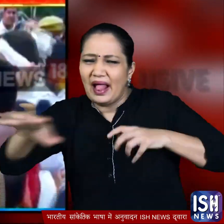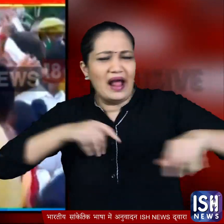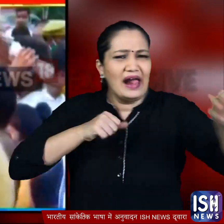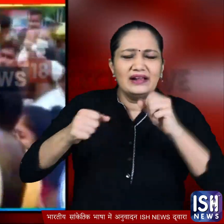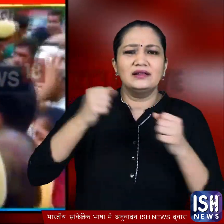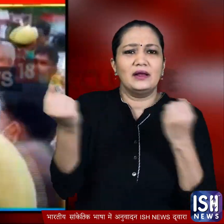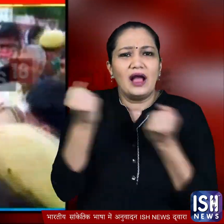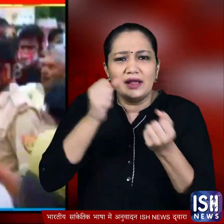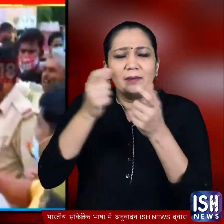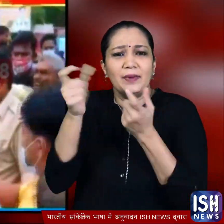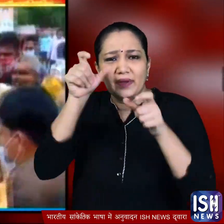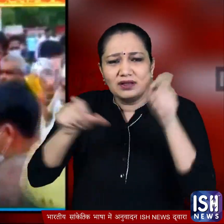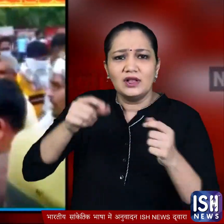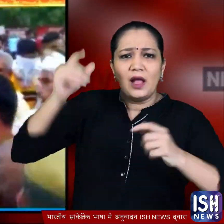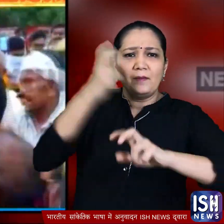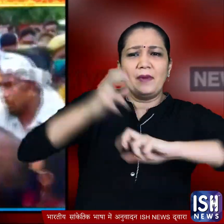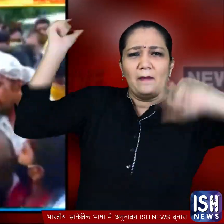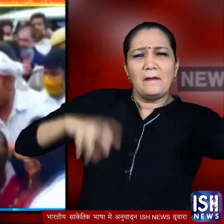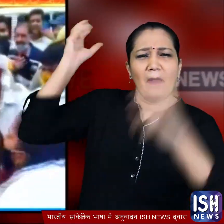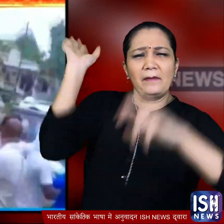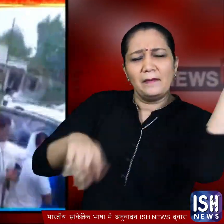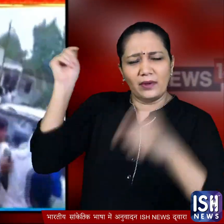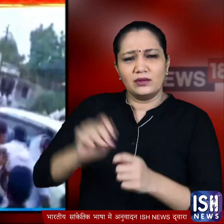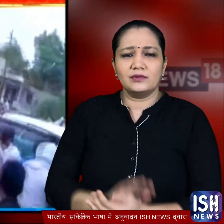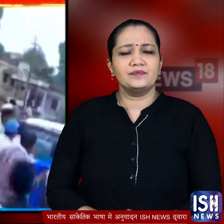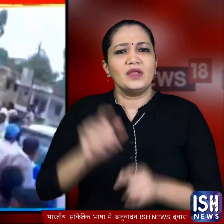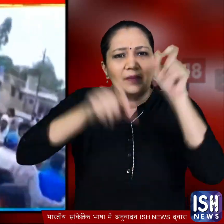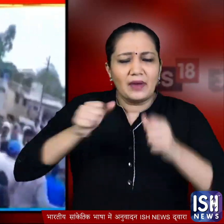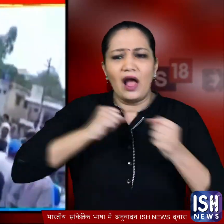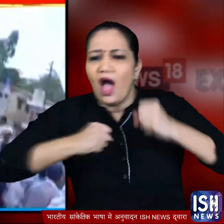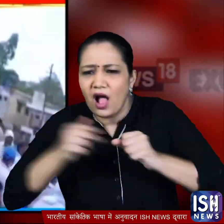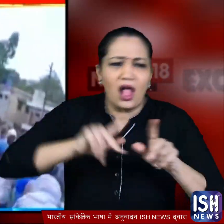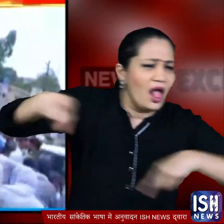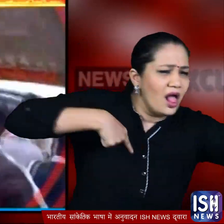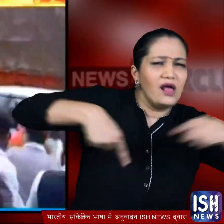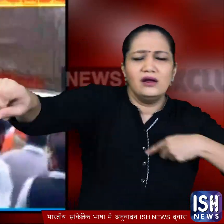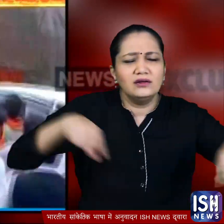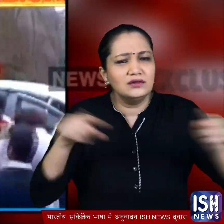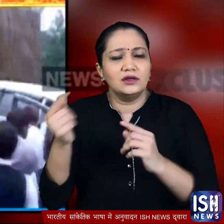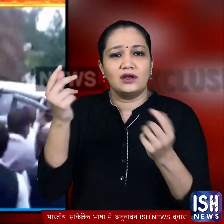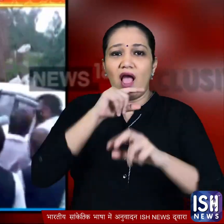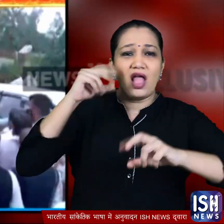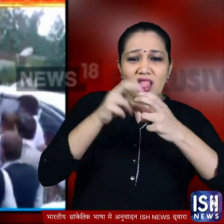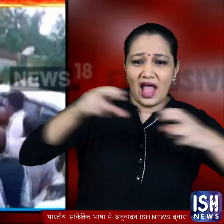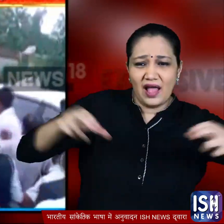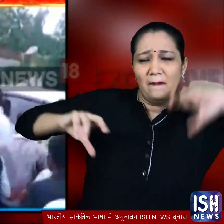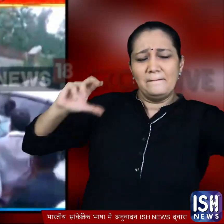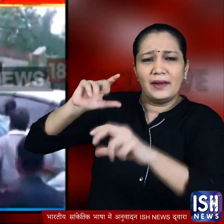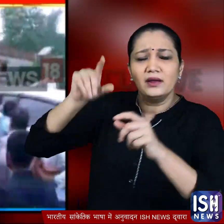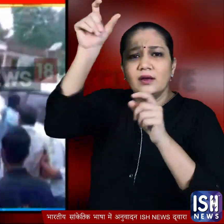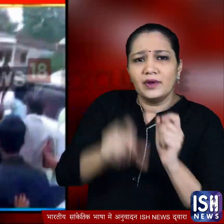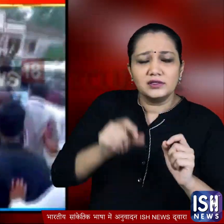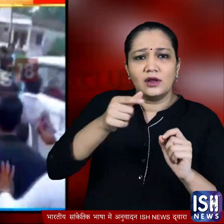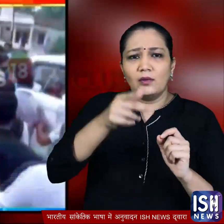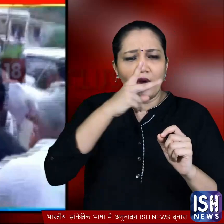बन गया। गाड़ी में बैठे कुछ लोगों को भीड़ मारने पर तुली दिखी। हर तरफ लोग भागते दौड़ते दिखने लगे। कार पर ईंट फेंककर दौड़ रहे एक आदमी